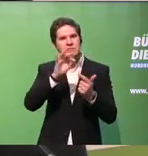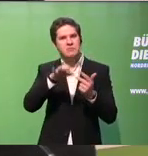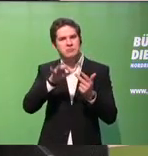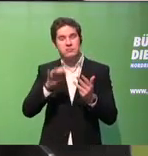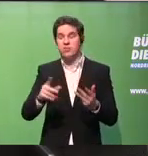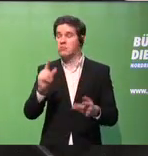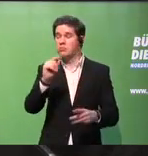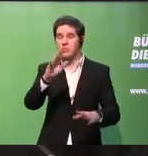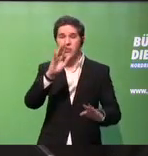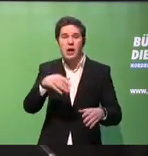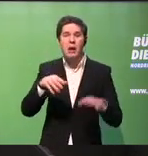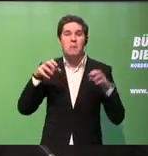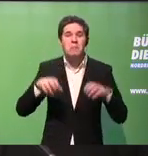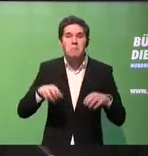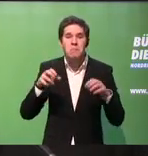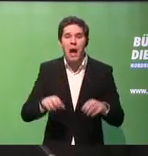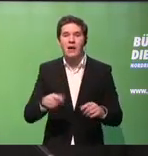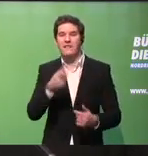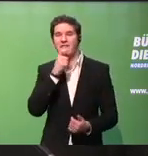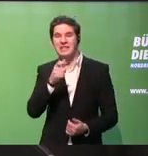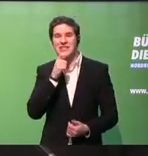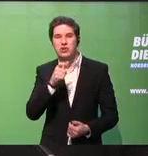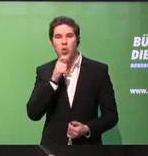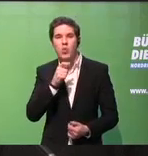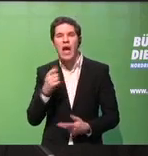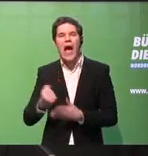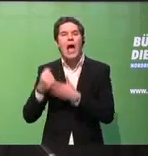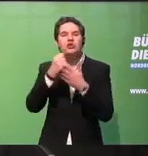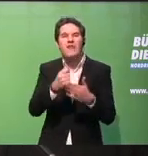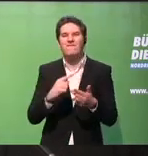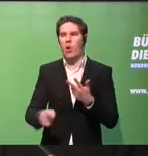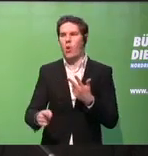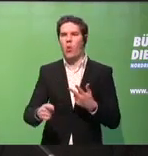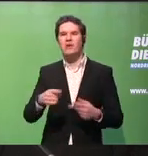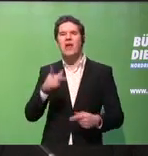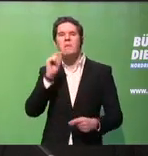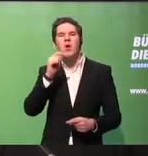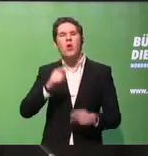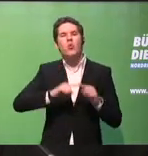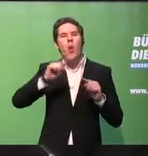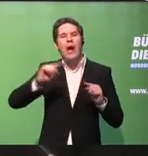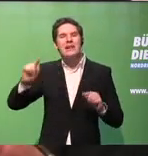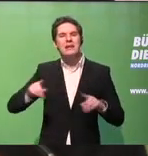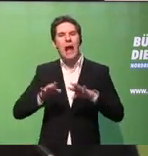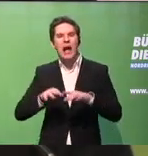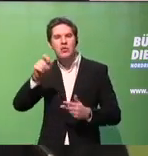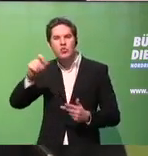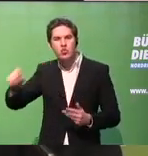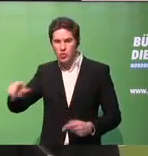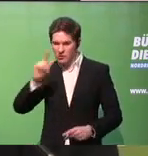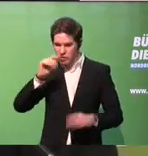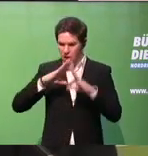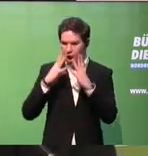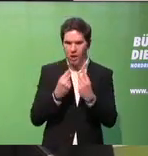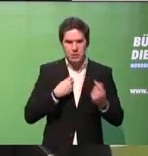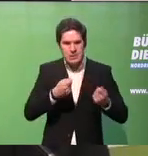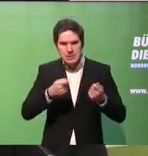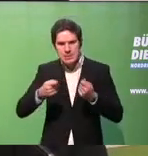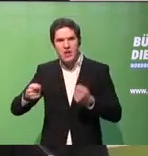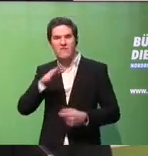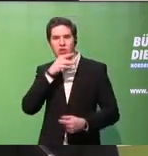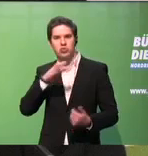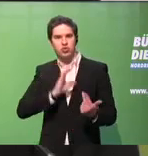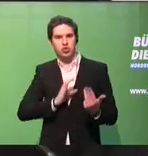Banken, Versicherungen, Hedgefonds, Ratingagenturen zu regulieren, ist unheimlich viel möglich geworden. Mich hat